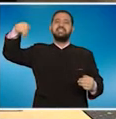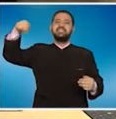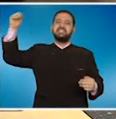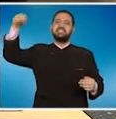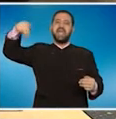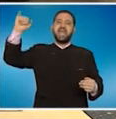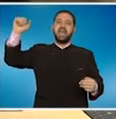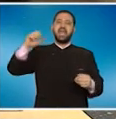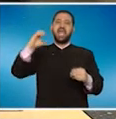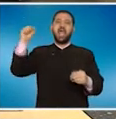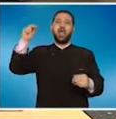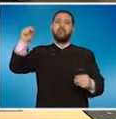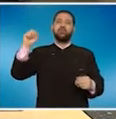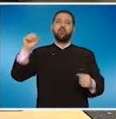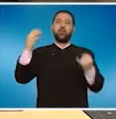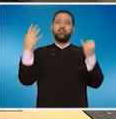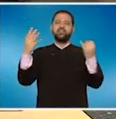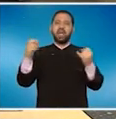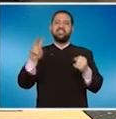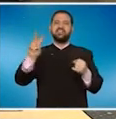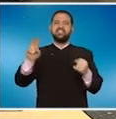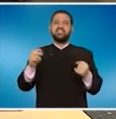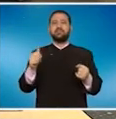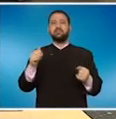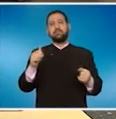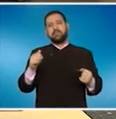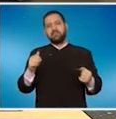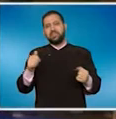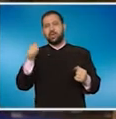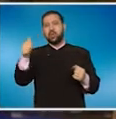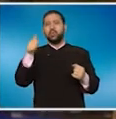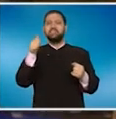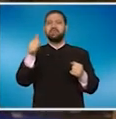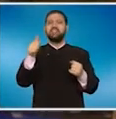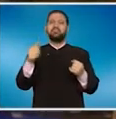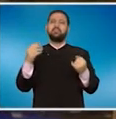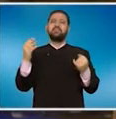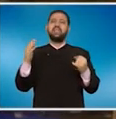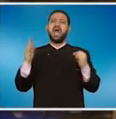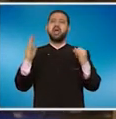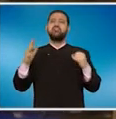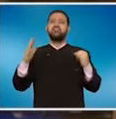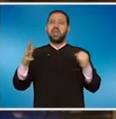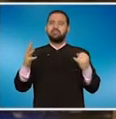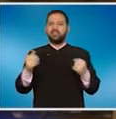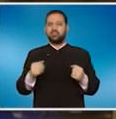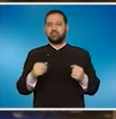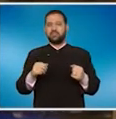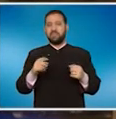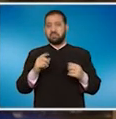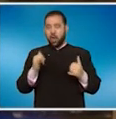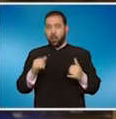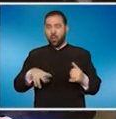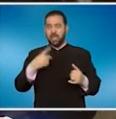6, versetele 11 la 17 și acolo vorbim despre o luptă de fapt. Este un război, un